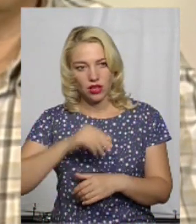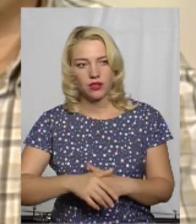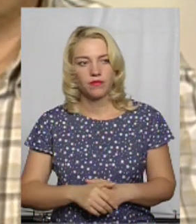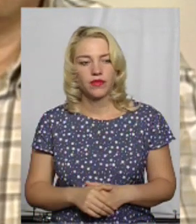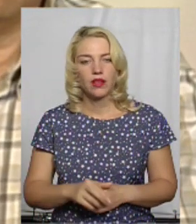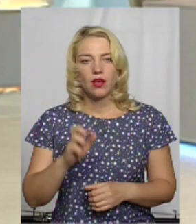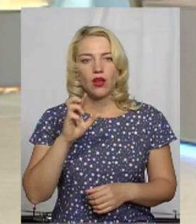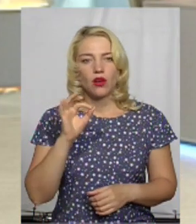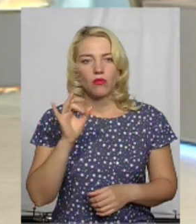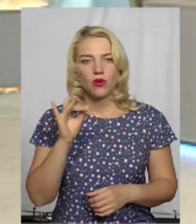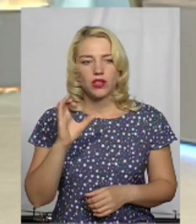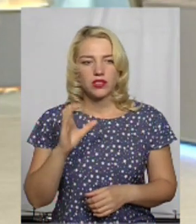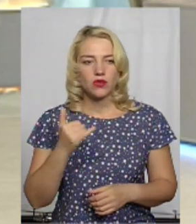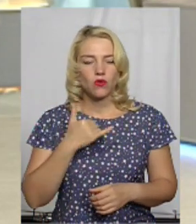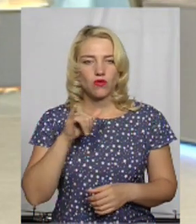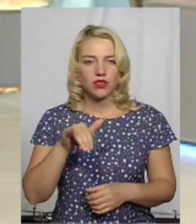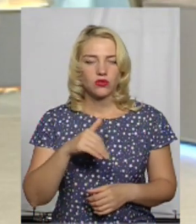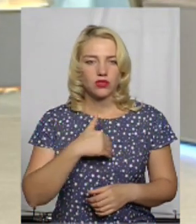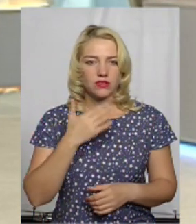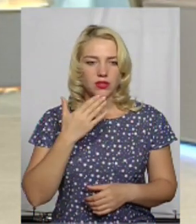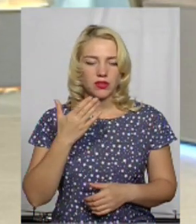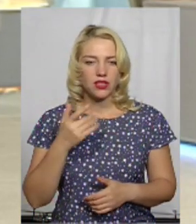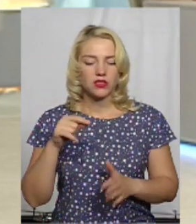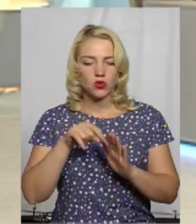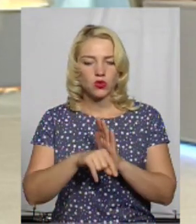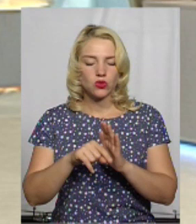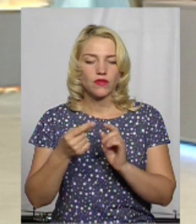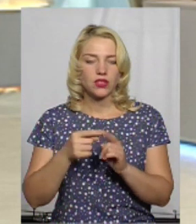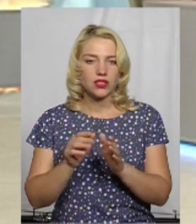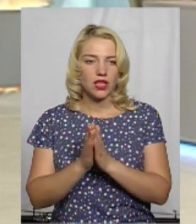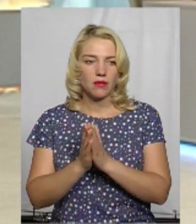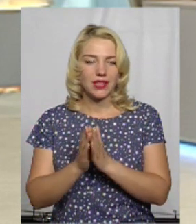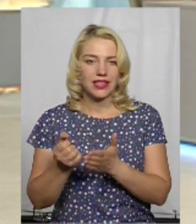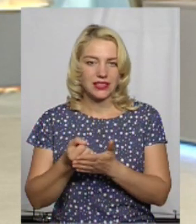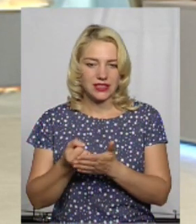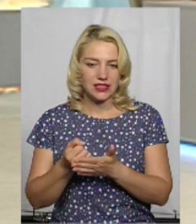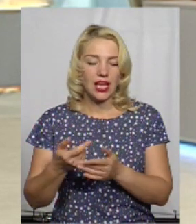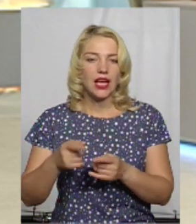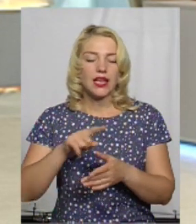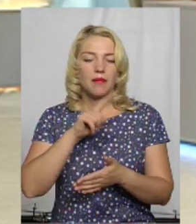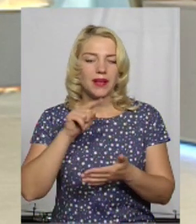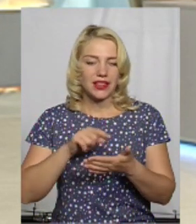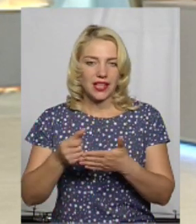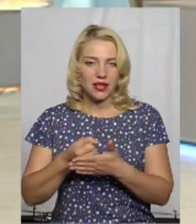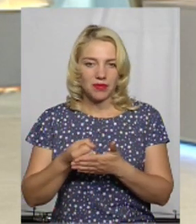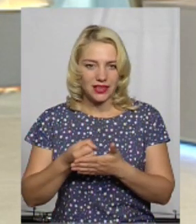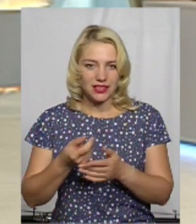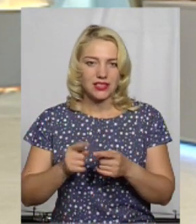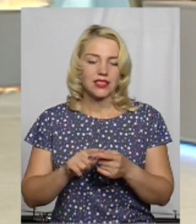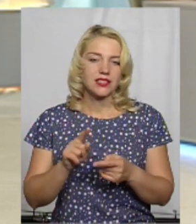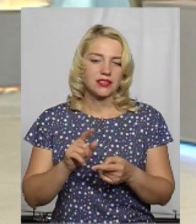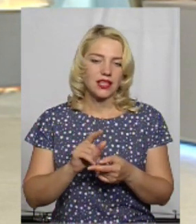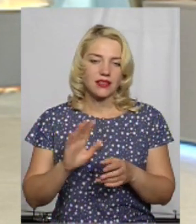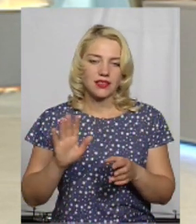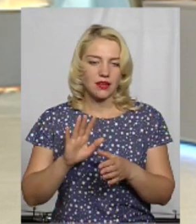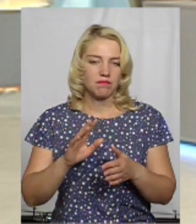Пане Борис, у вас ще хотів запитати стосовно цієї петиції. Зрозуміло, що Питання петиції, які піднімаються, це не